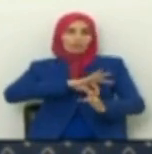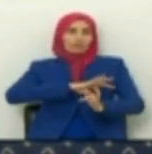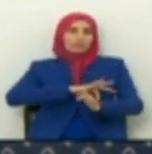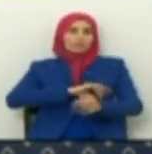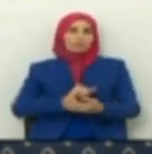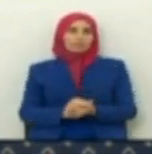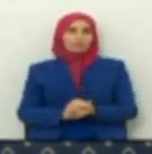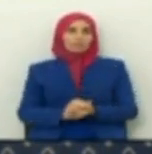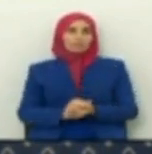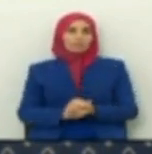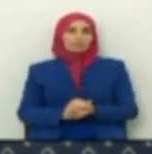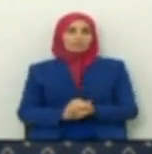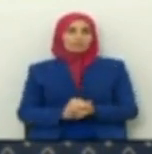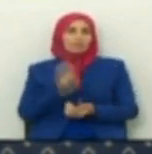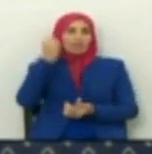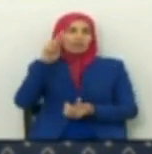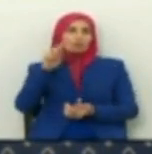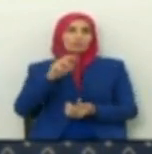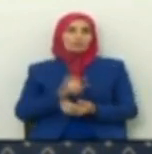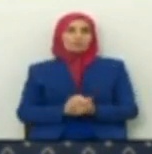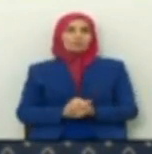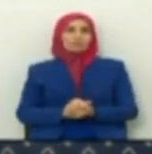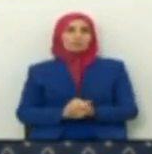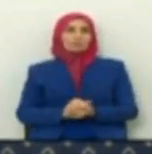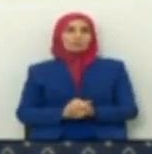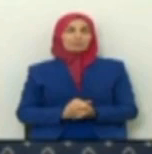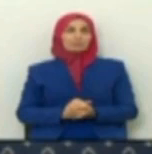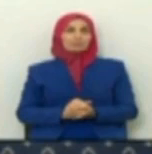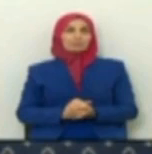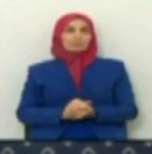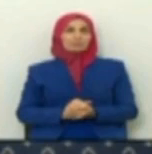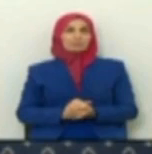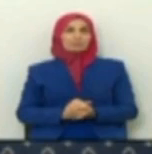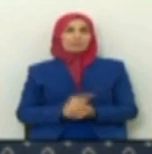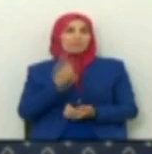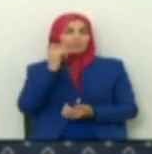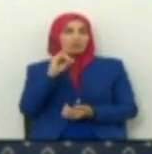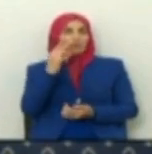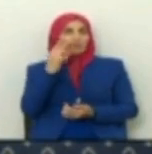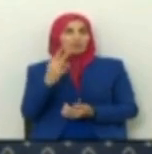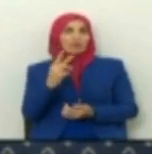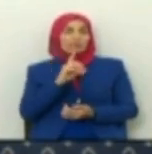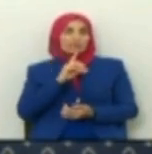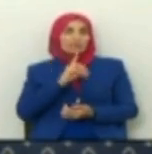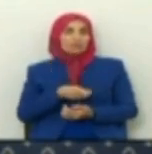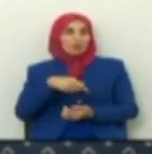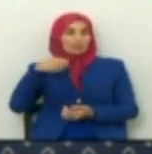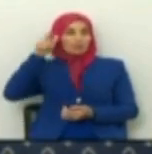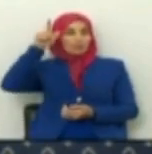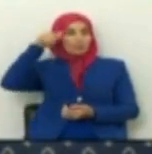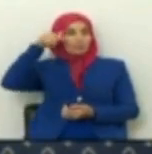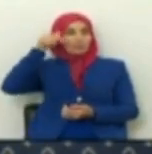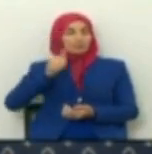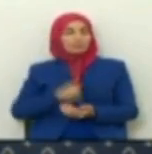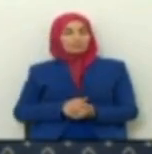الجهاز. هذا الشيء نأكده، هذا مفروغ منه، لكن لاحظتم من قرارات اللي هزم السيد رئيس